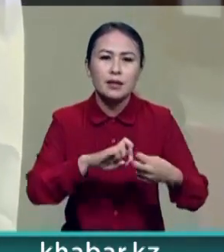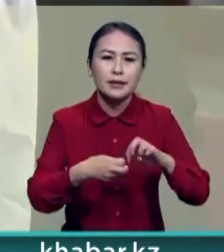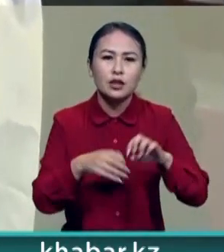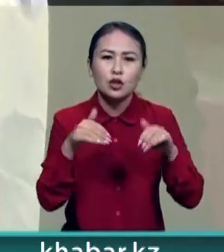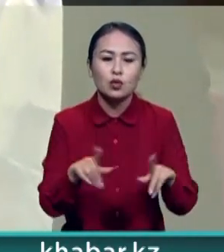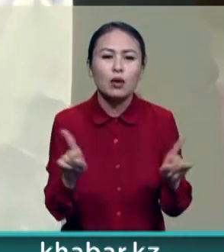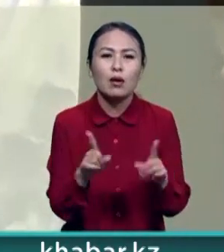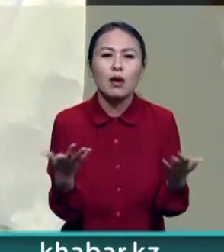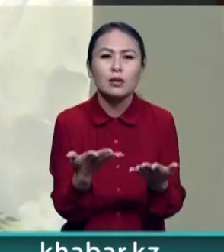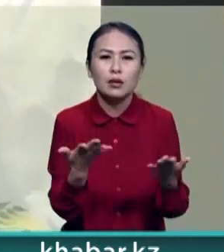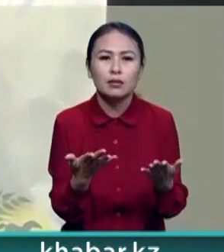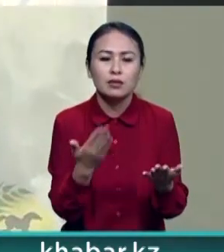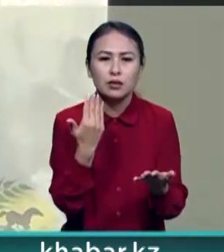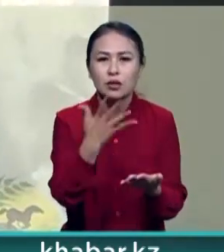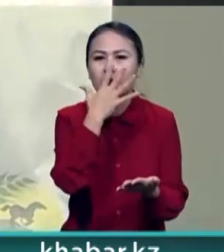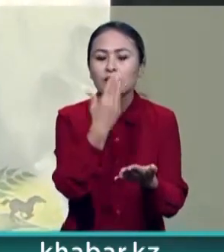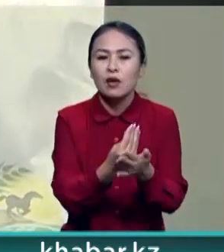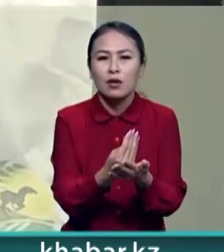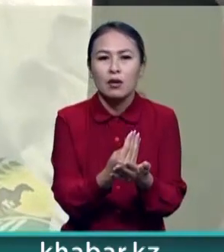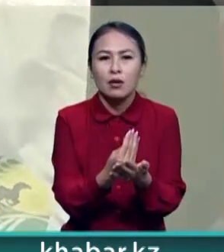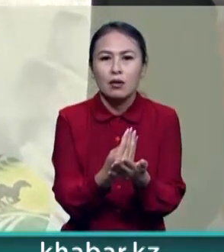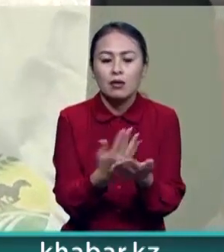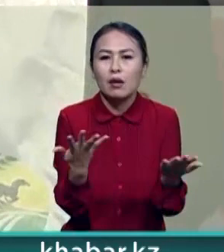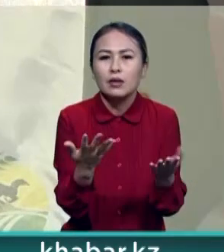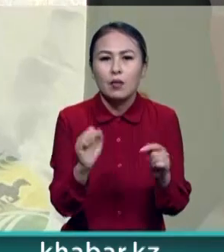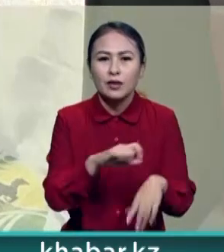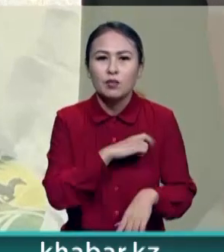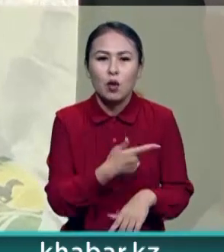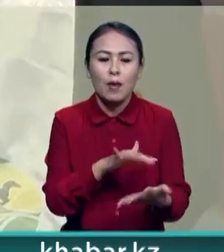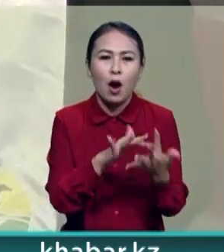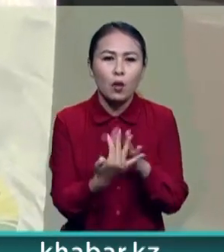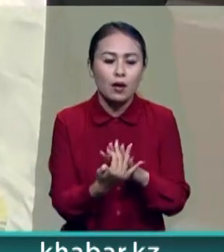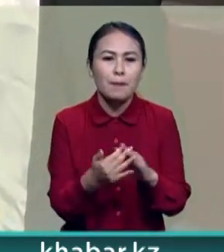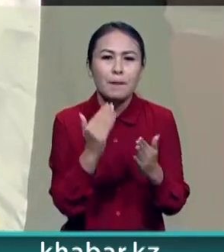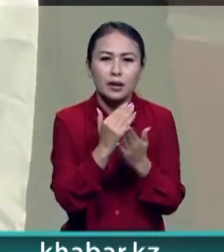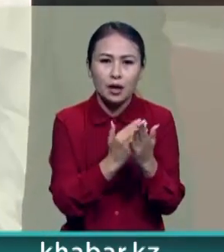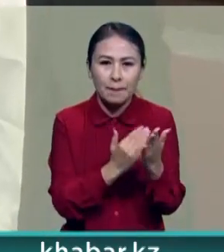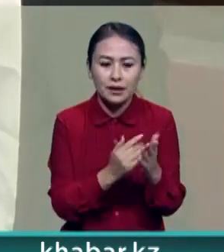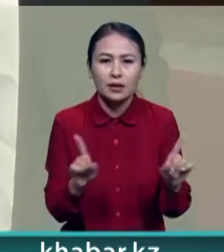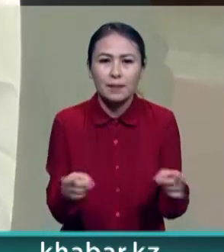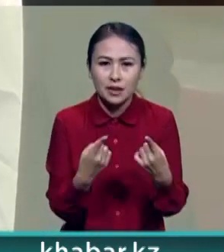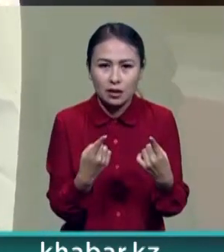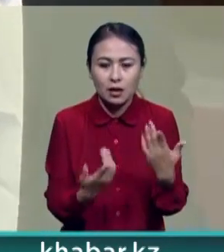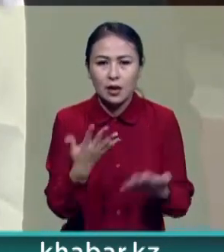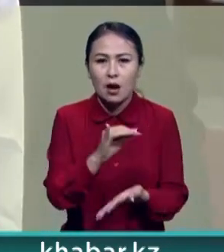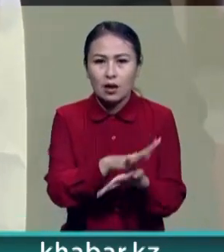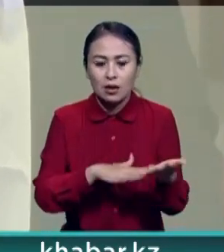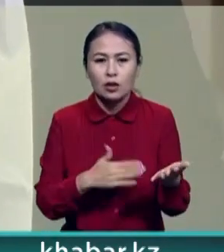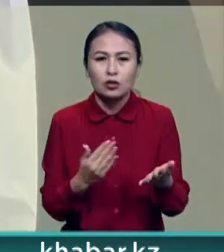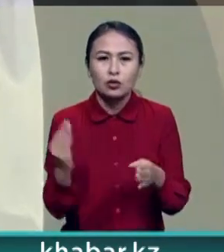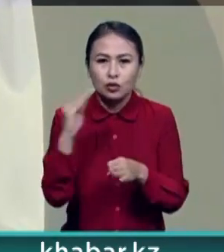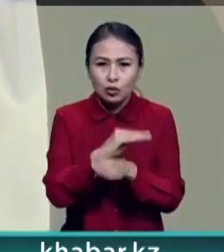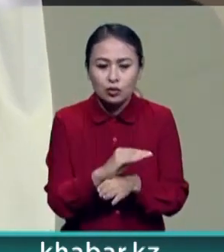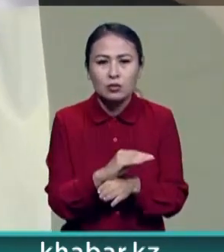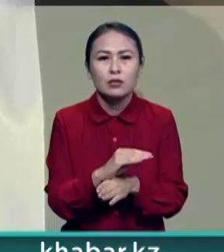шешу үшін қандай ұсыныстарыңыз бар? Ұсынысымыз дипломмен ауылға бағдарламасын дамытсақ, оны армен қарай күшетсек,